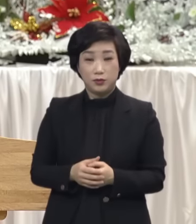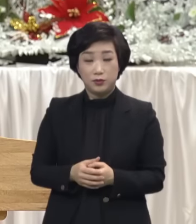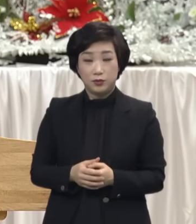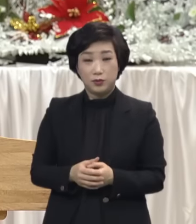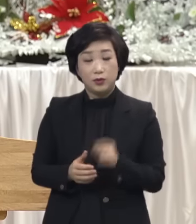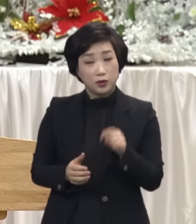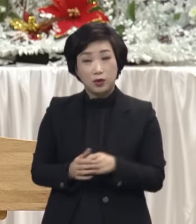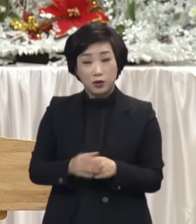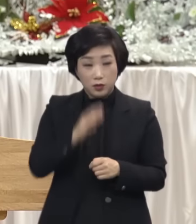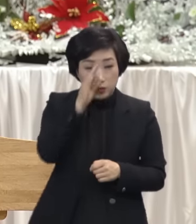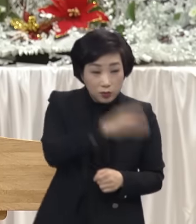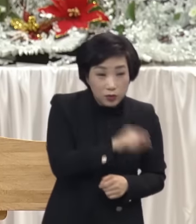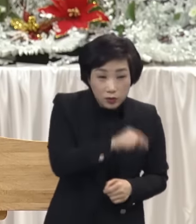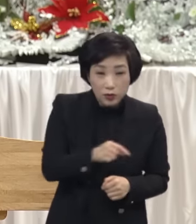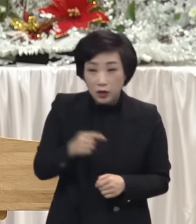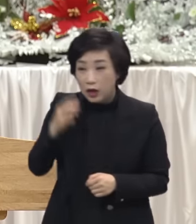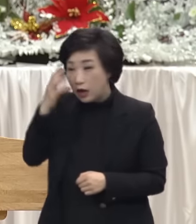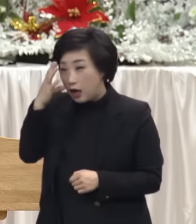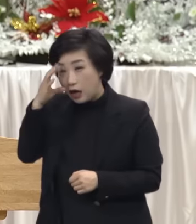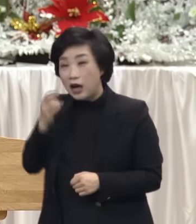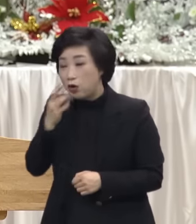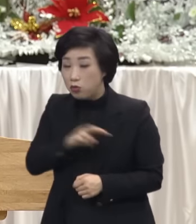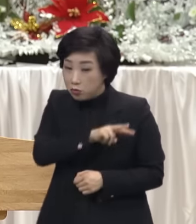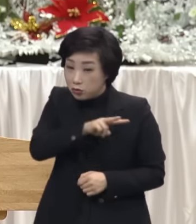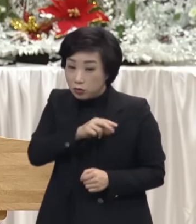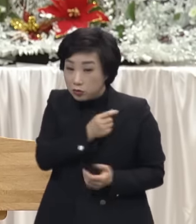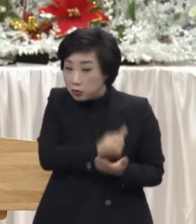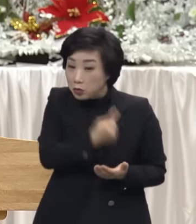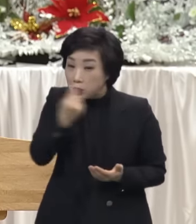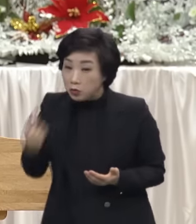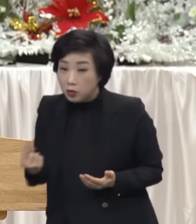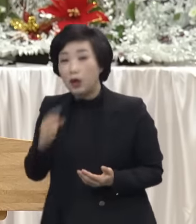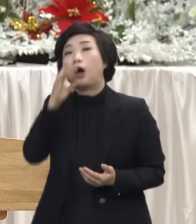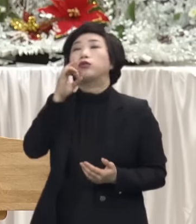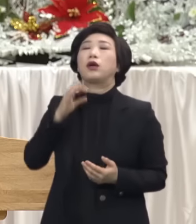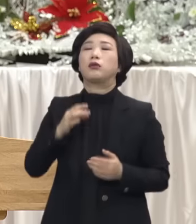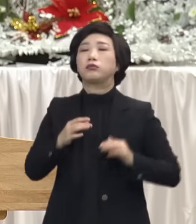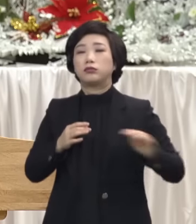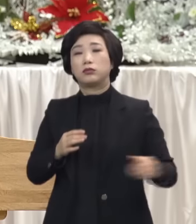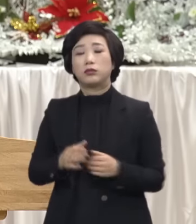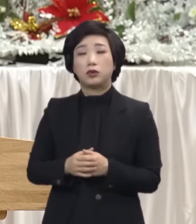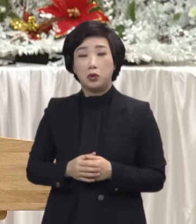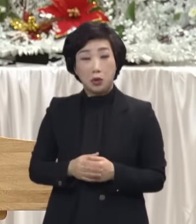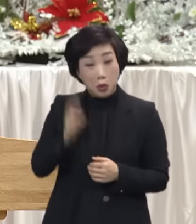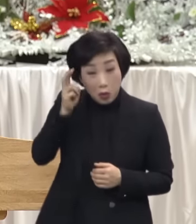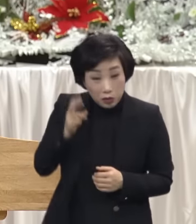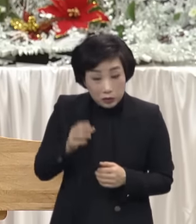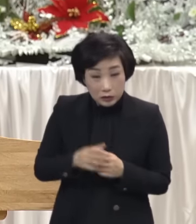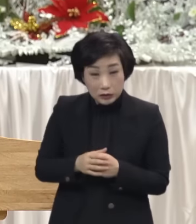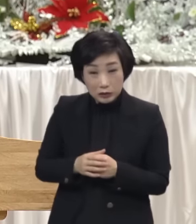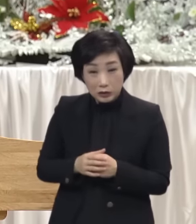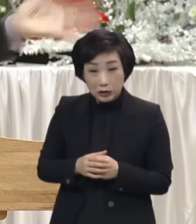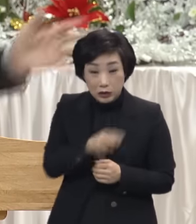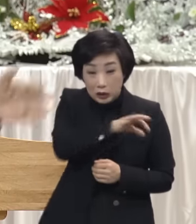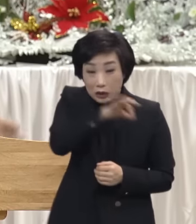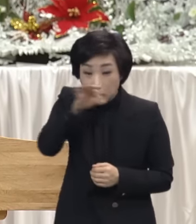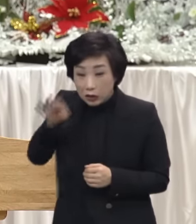절대 쭉정이가 알곡의 대열에 끼어들 수 없어요. 혹시 끼어들어도